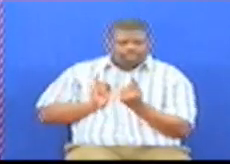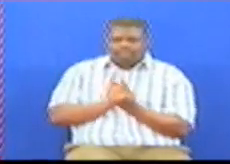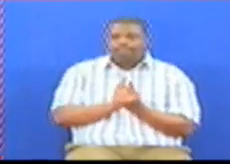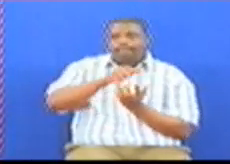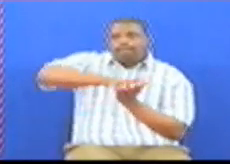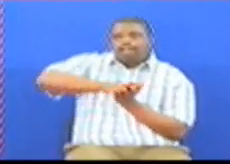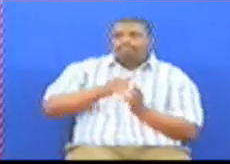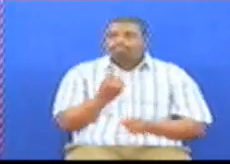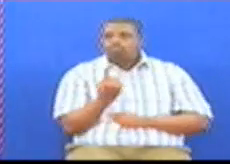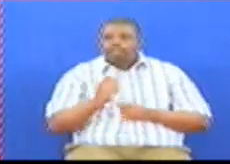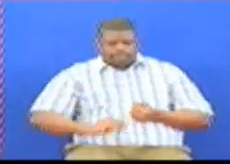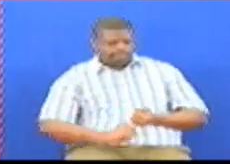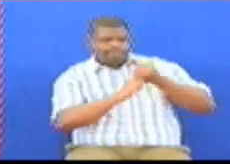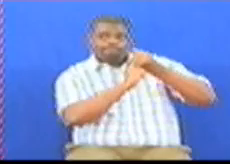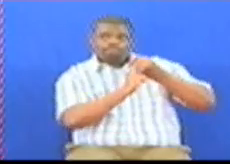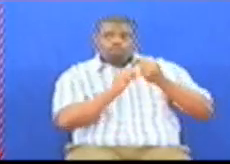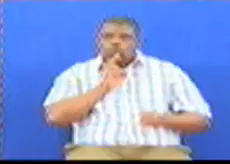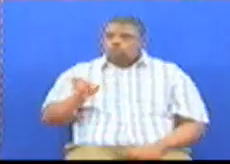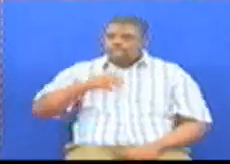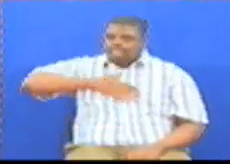haya naunga mkono hoja. Asante sana.